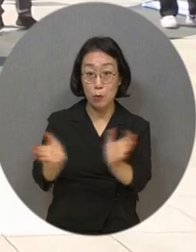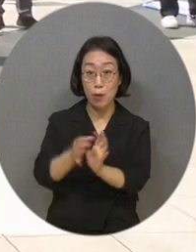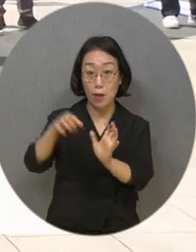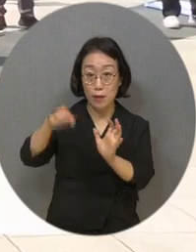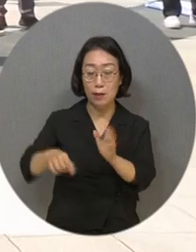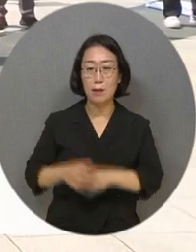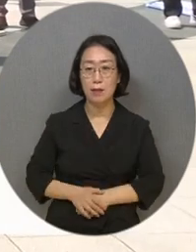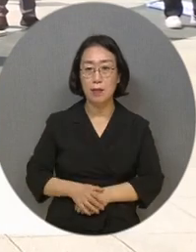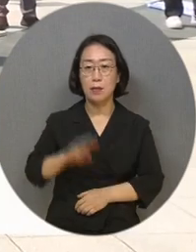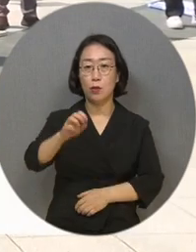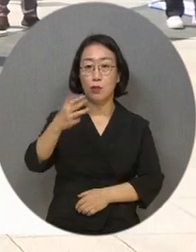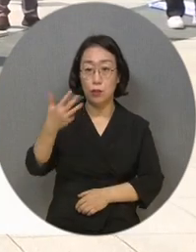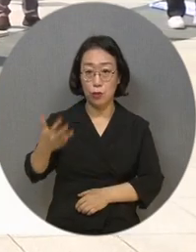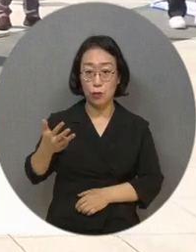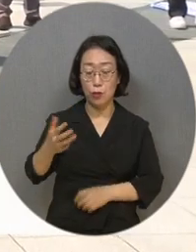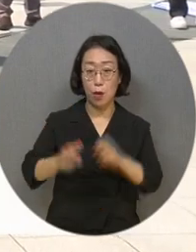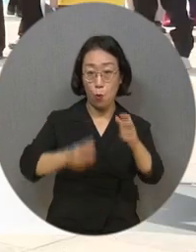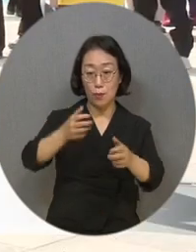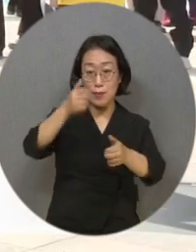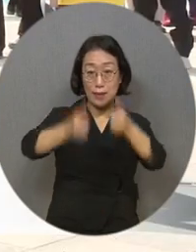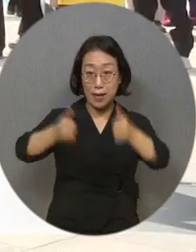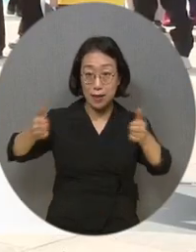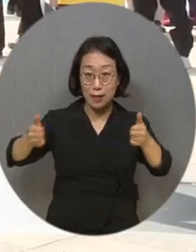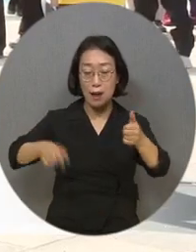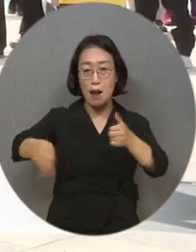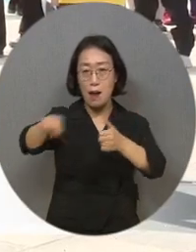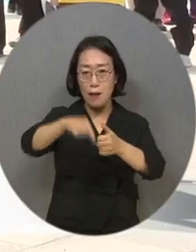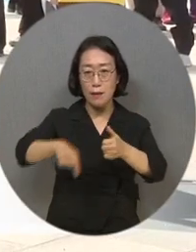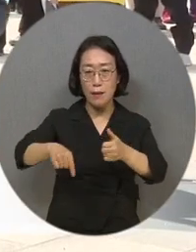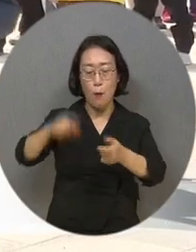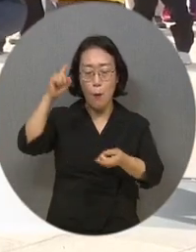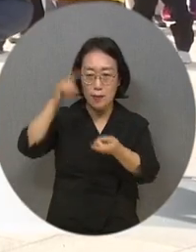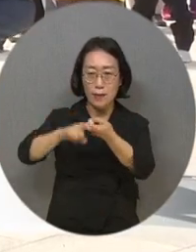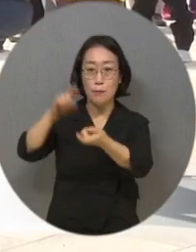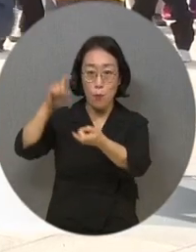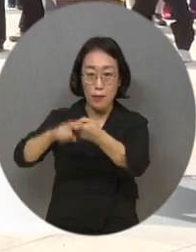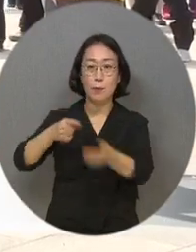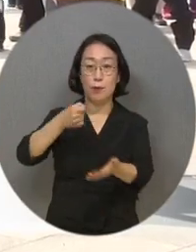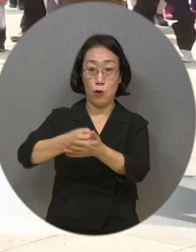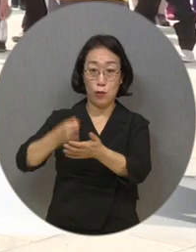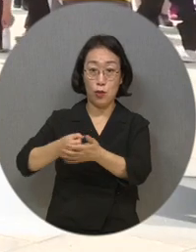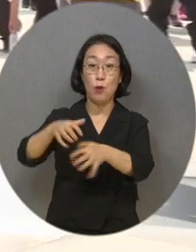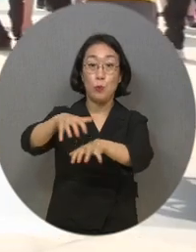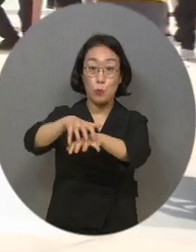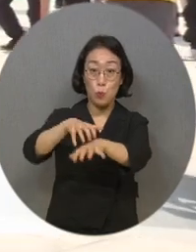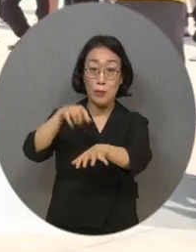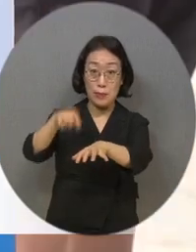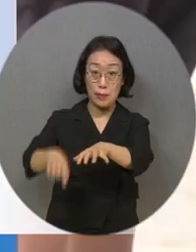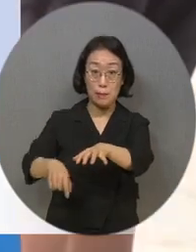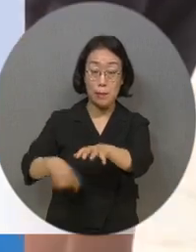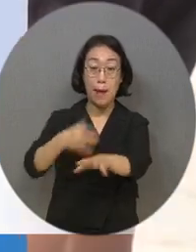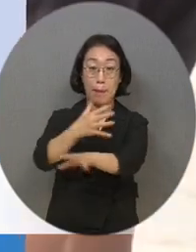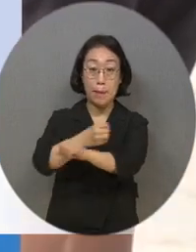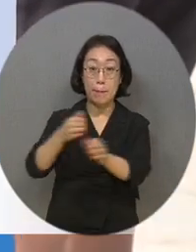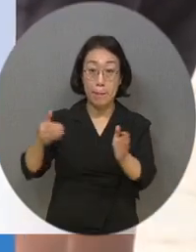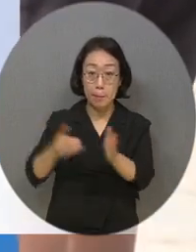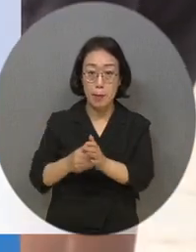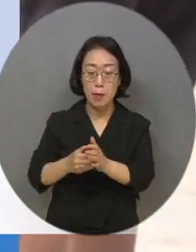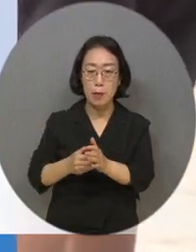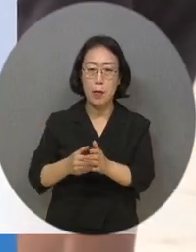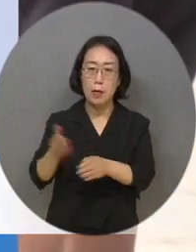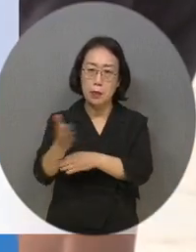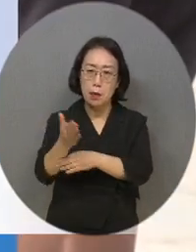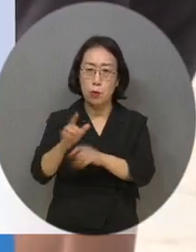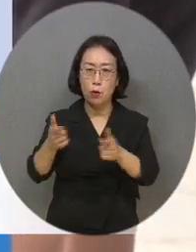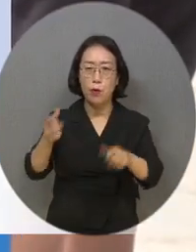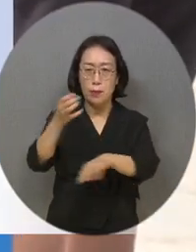내 38개사 공장장들이 산단의 공동관심사를 의결하는 단체로 이번 협약에 따라 지역 수산물 소비량